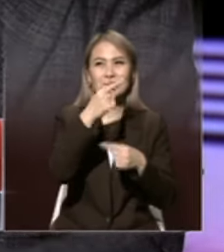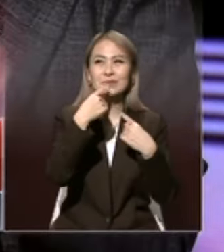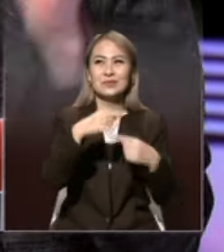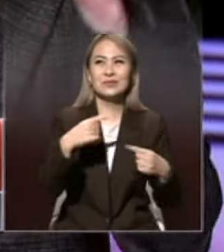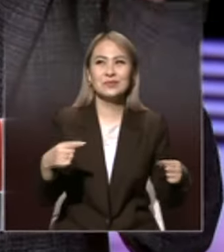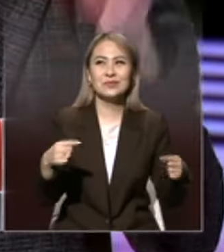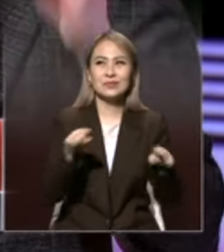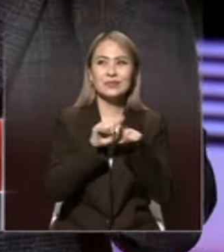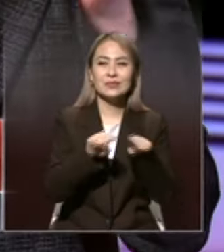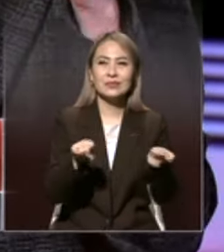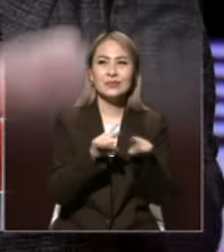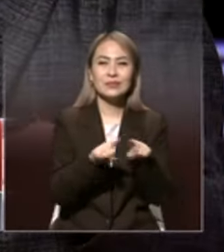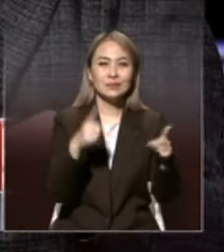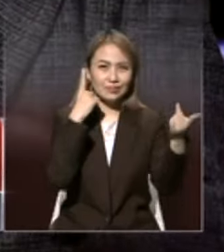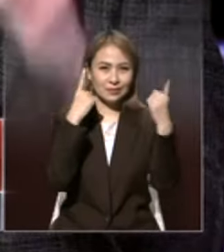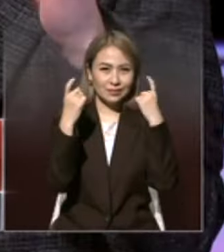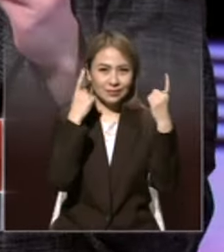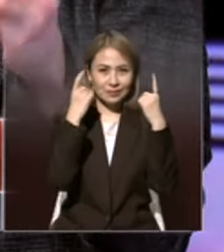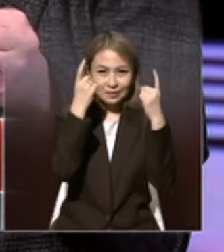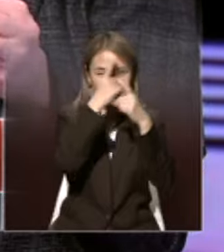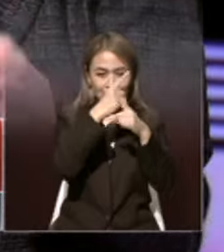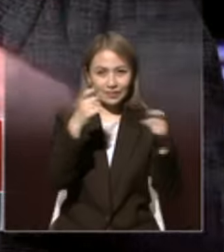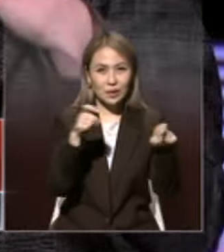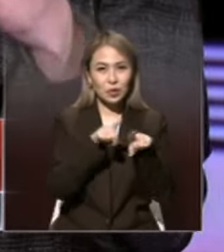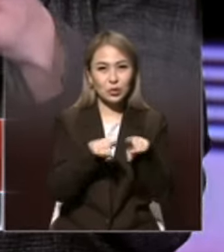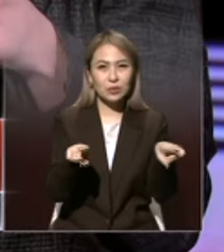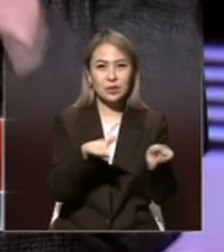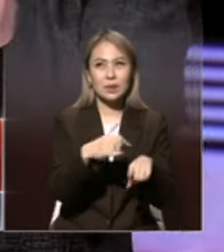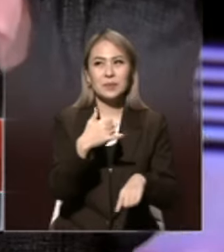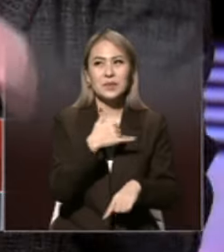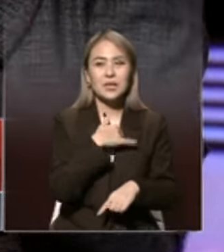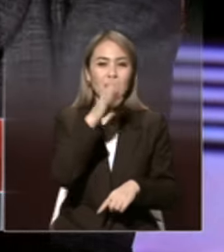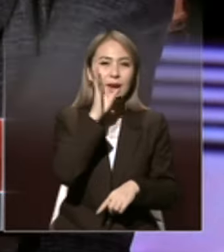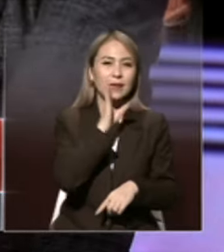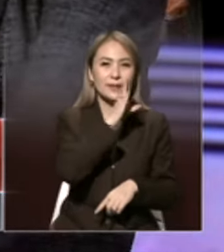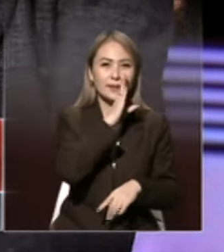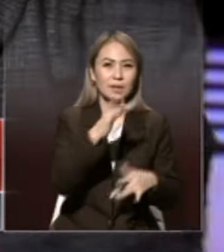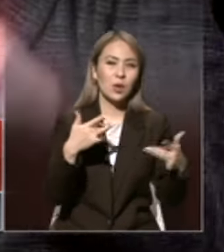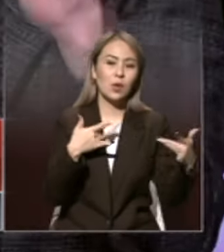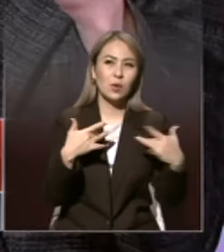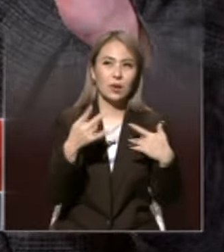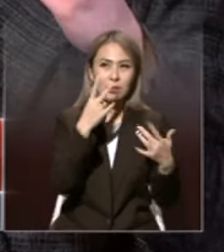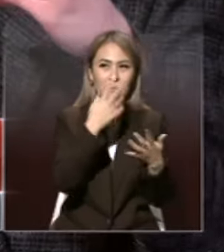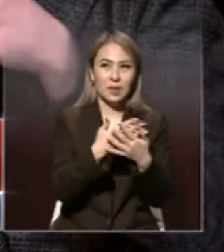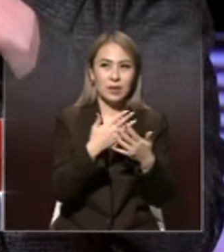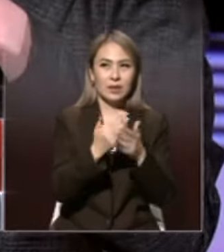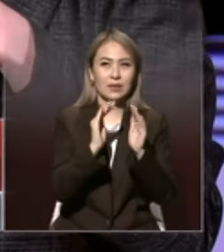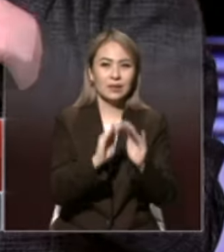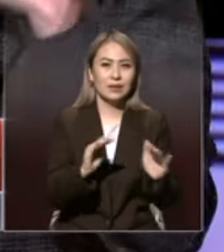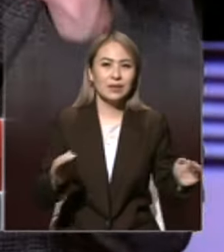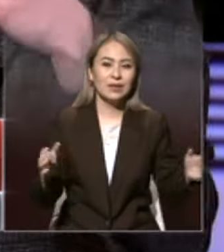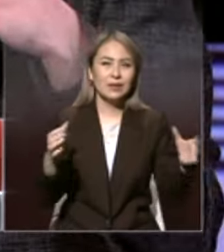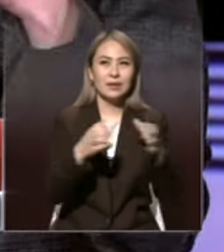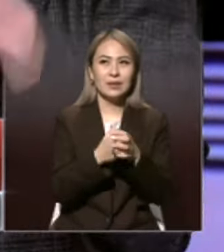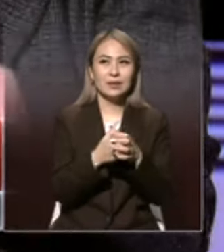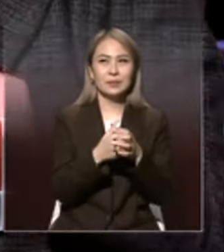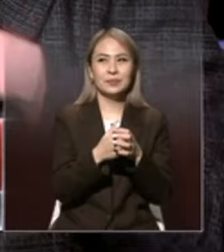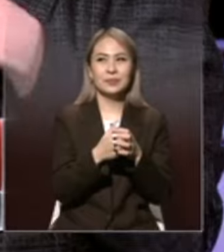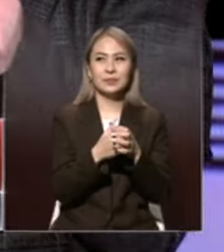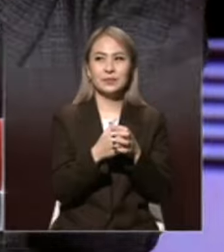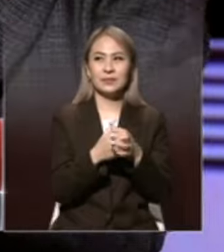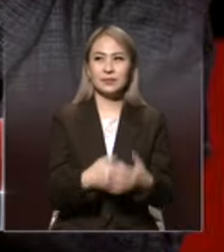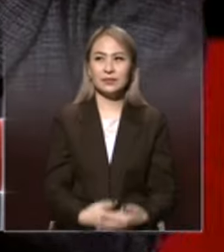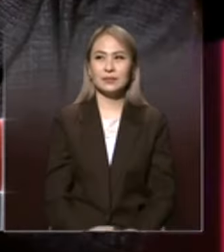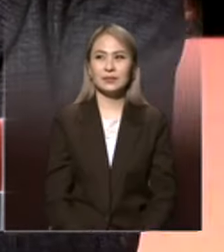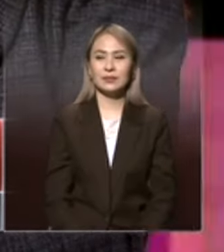болсын, ақпараттандыру, үгіт насихат, бізде әйелдердің рөлі төмен, немесе әйелдерді қандай да бір жағдай